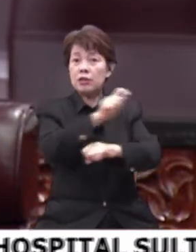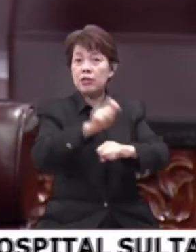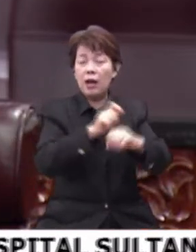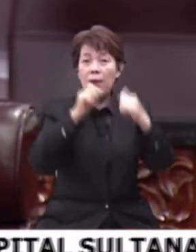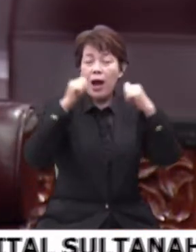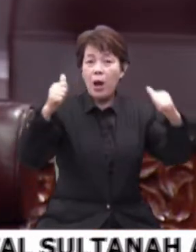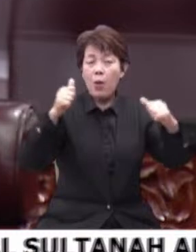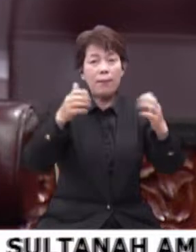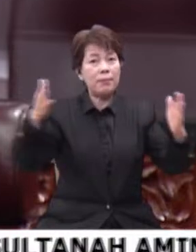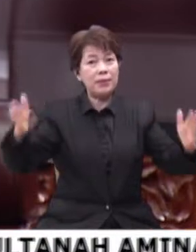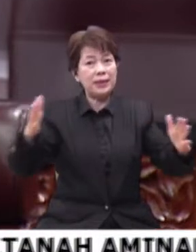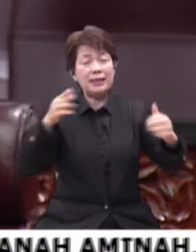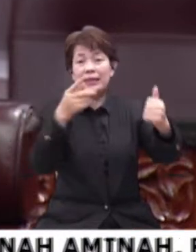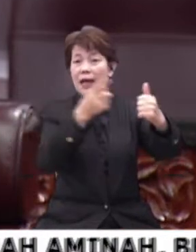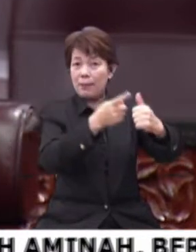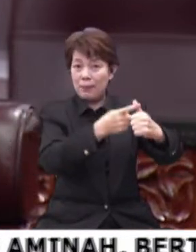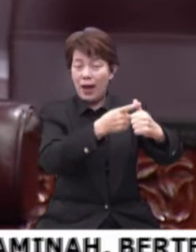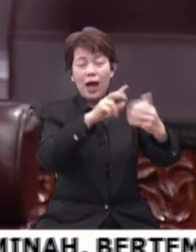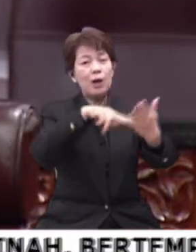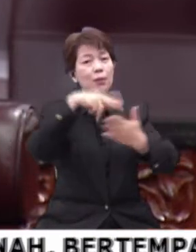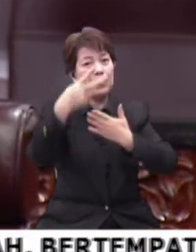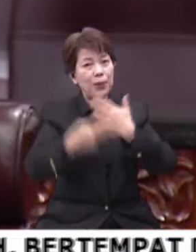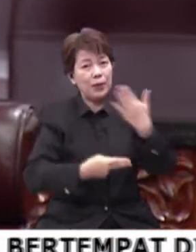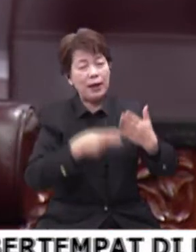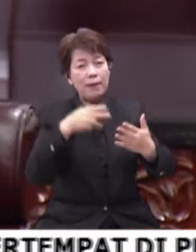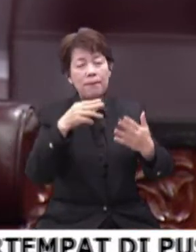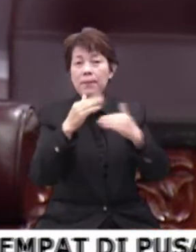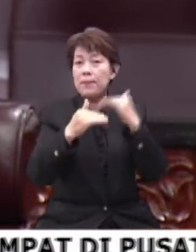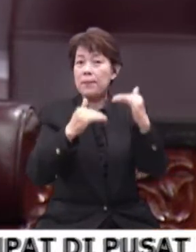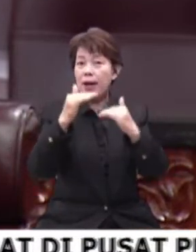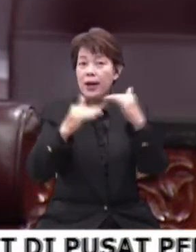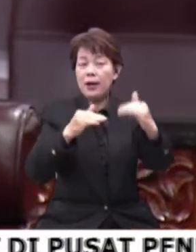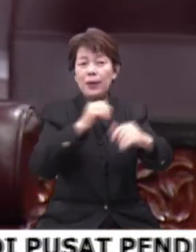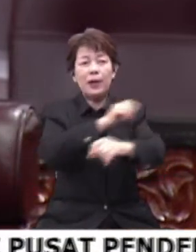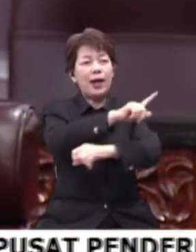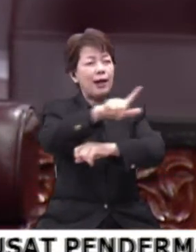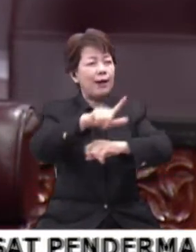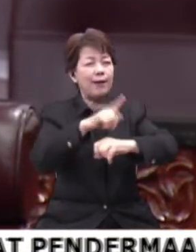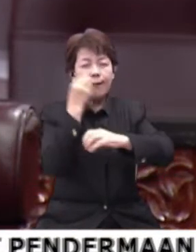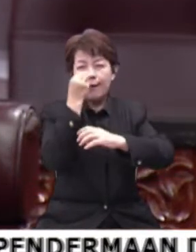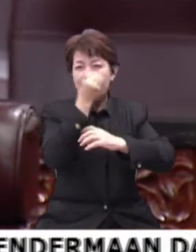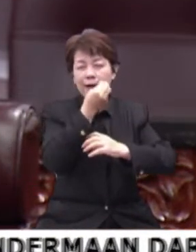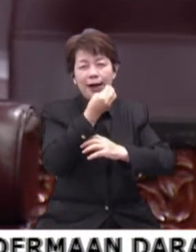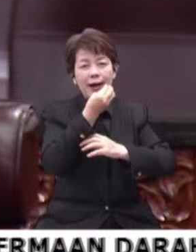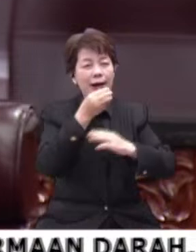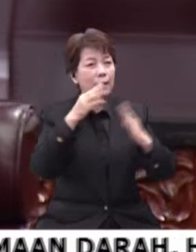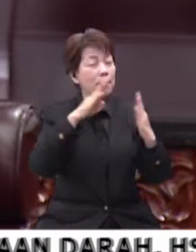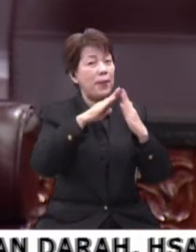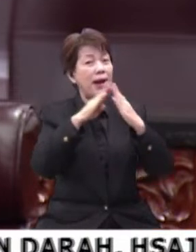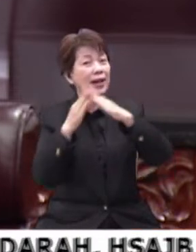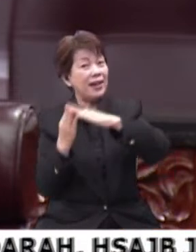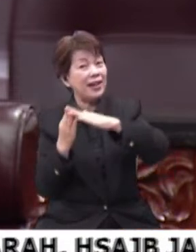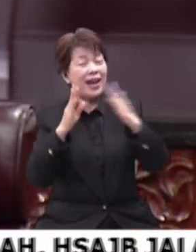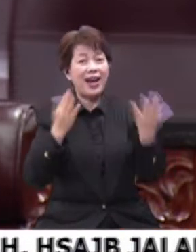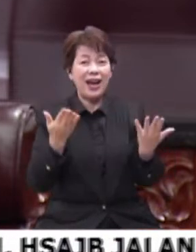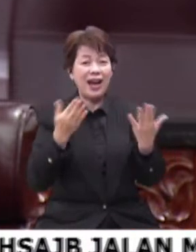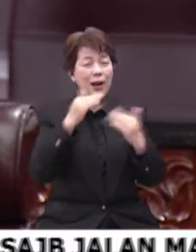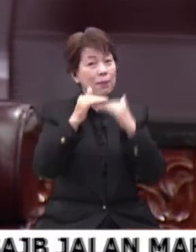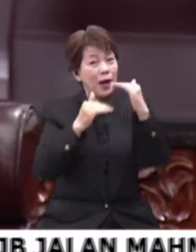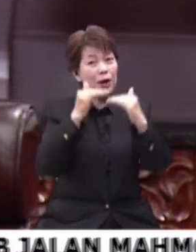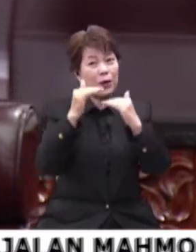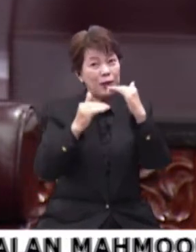ketuaan kemudian kita juga ada program pembangunan landscape ya ini bersifat pembandaran ataupun kita juga ada pembangunan